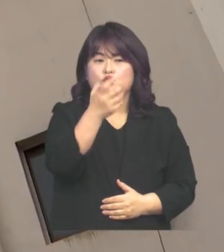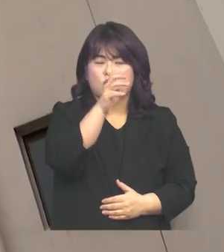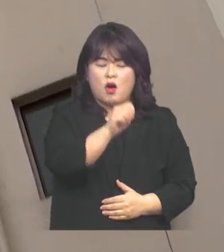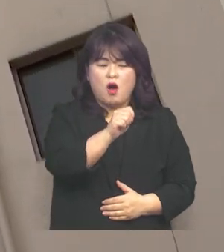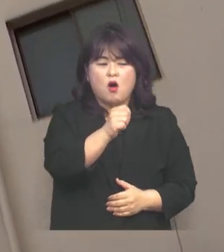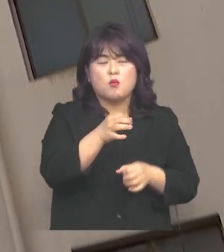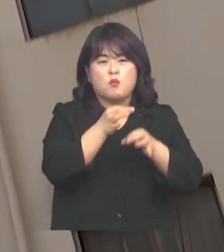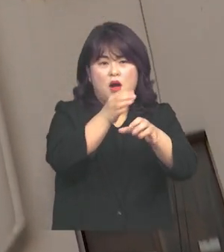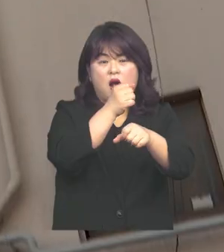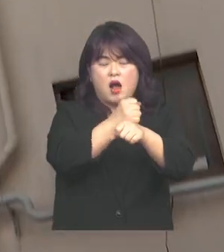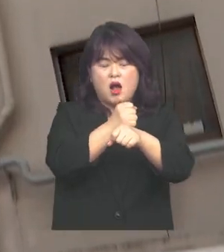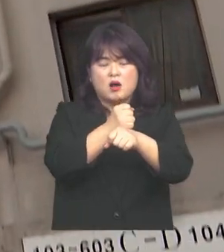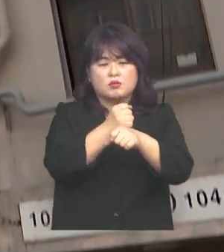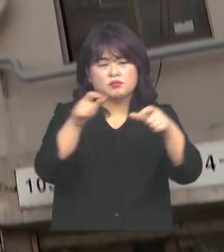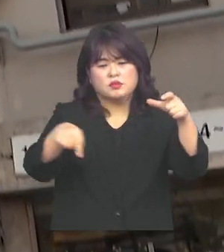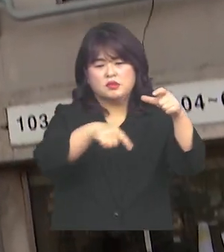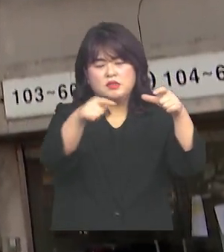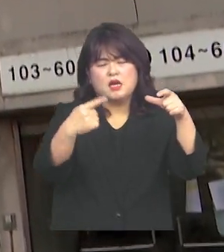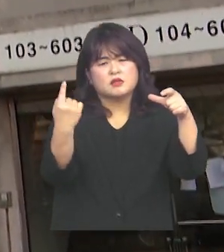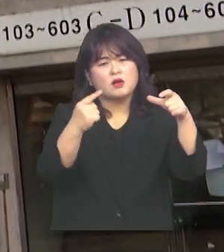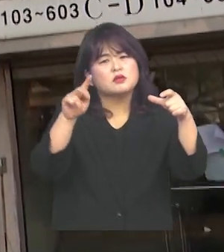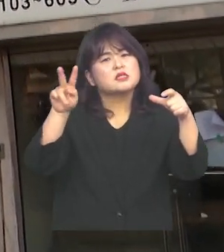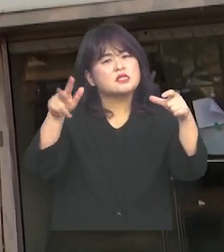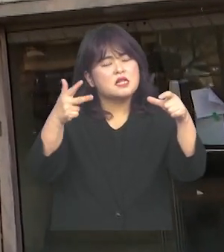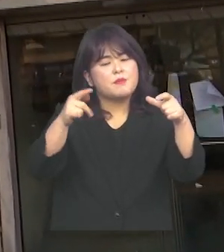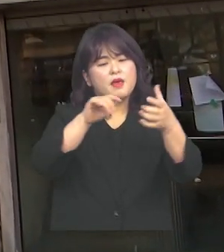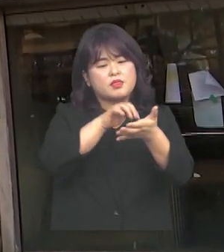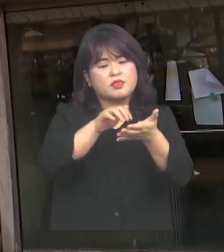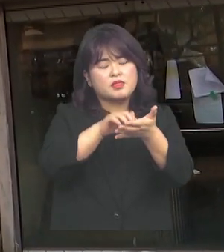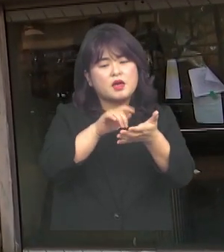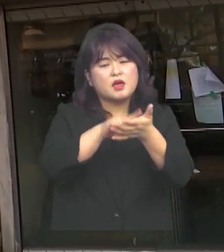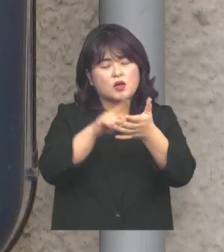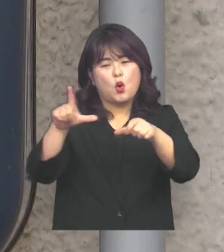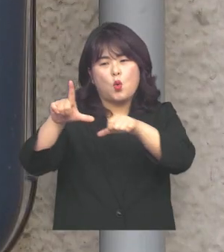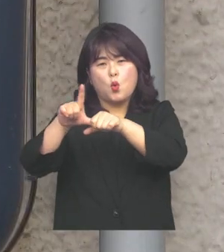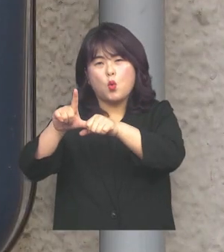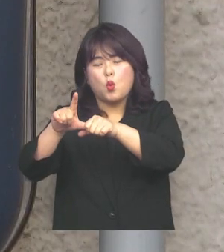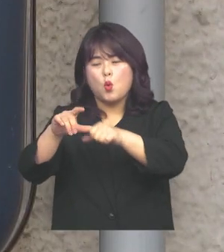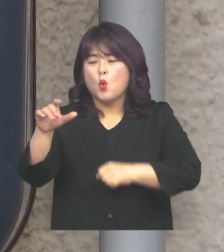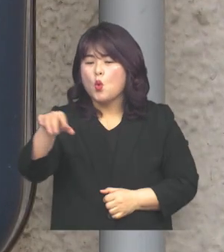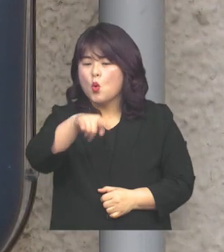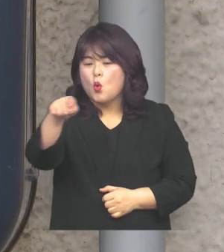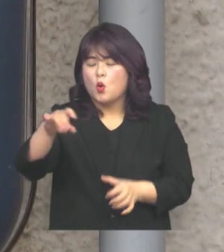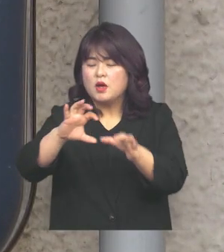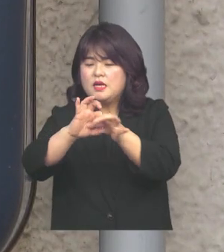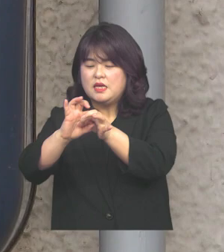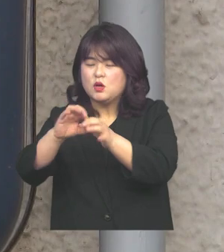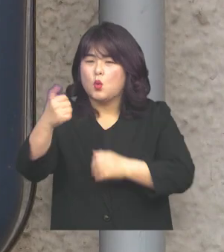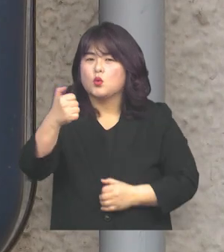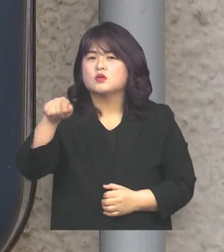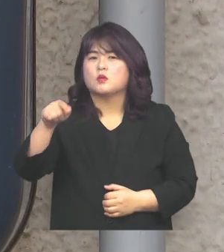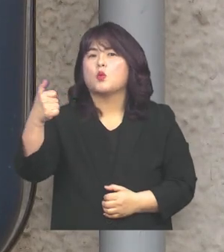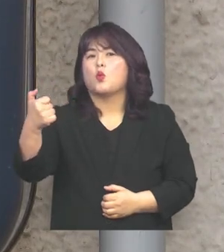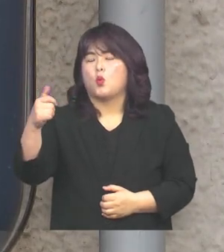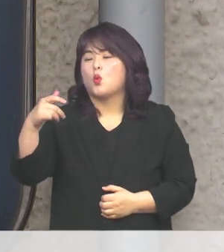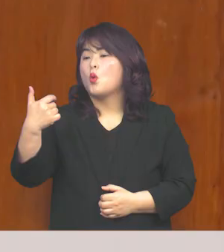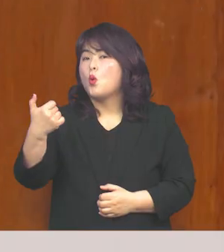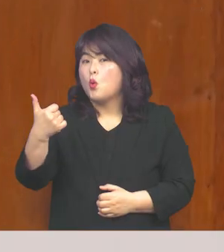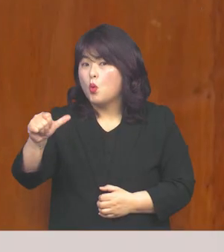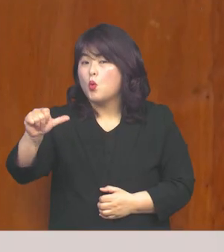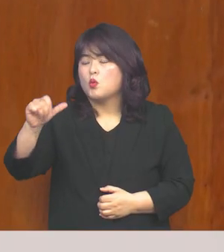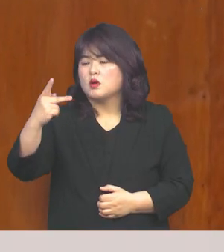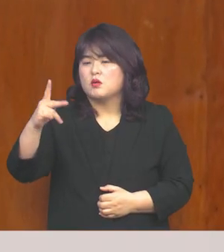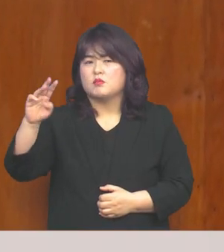들여 원산 백안면 약 1,700세대에 도시가스 공급관 50.5km를 연장했습니다.